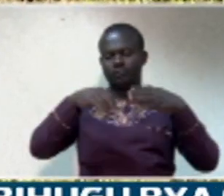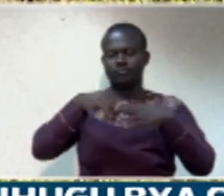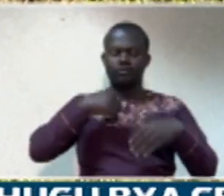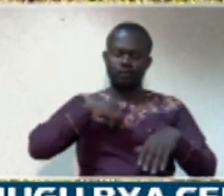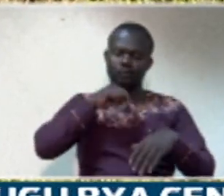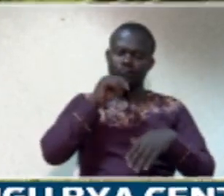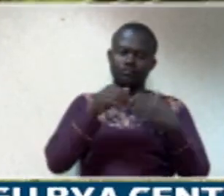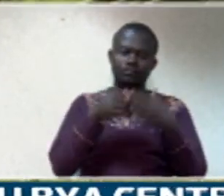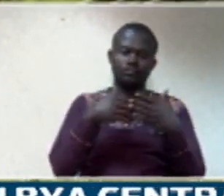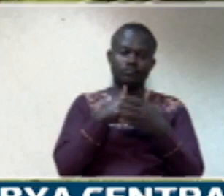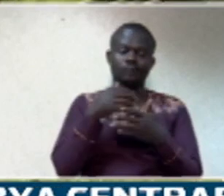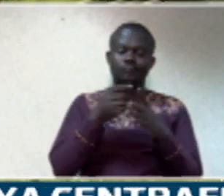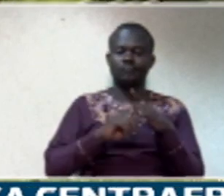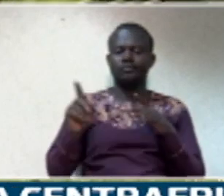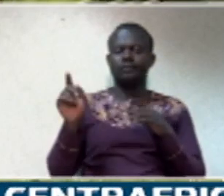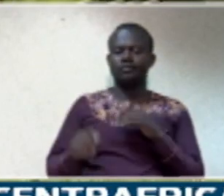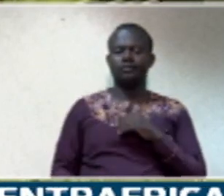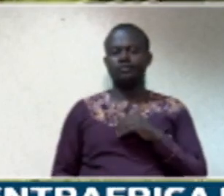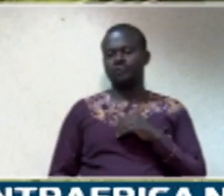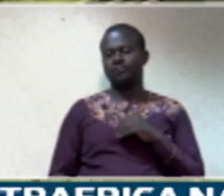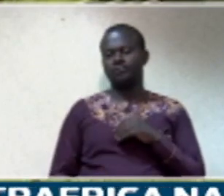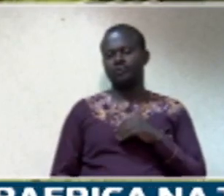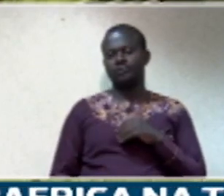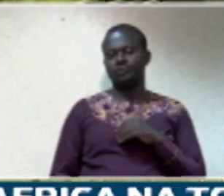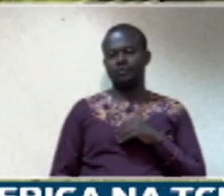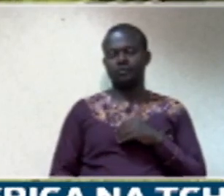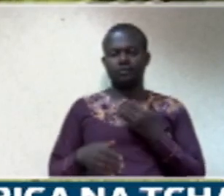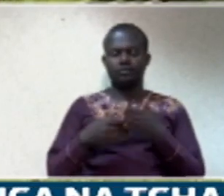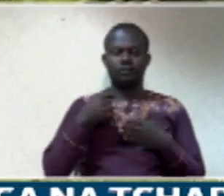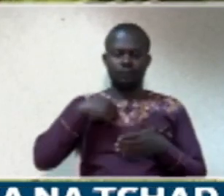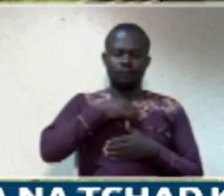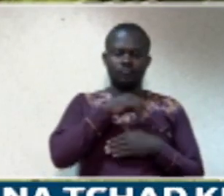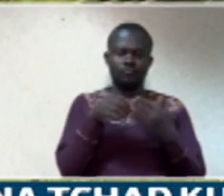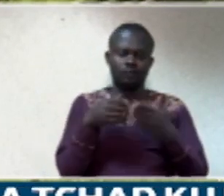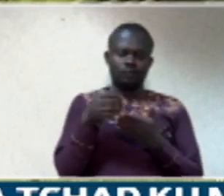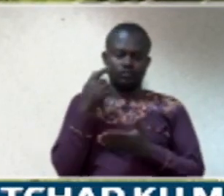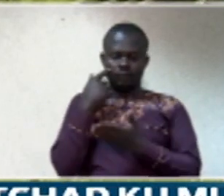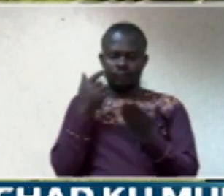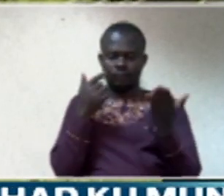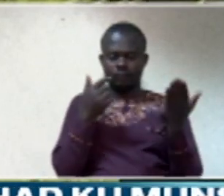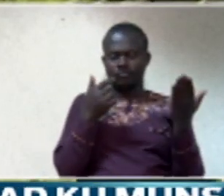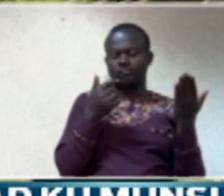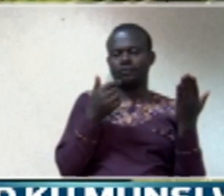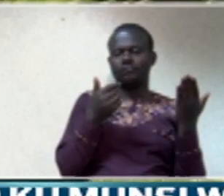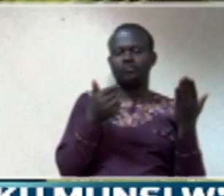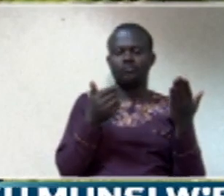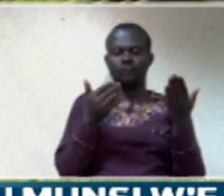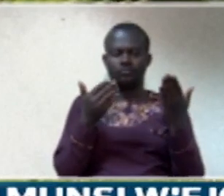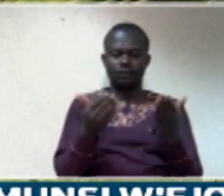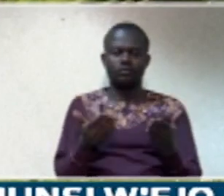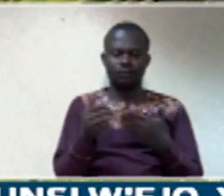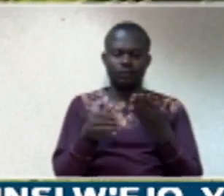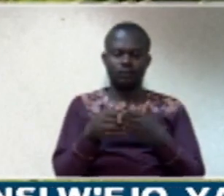ubwoba barigendera. Imitingito yaratugizeho ingaruka kuko mu cyumweru gishize abakerarugendo twari dufite barasubiye